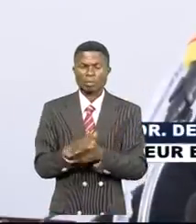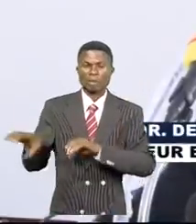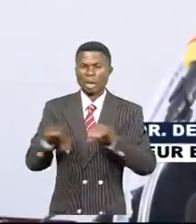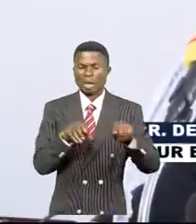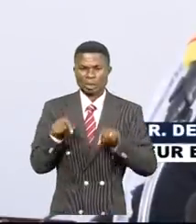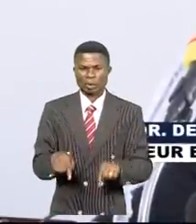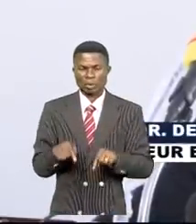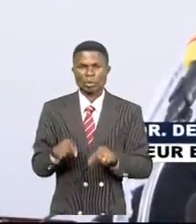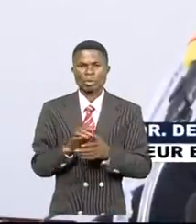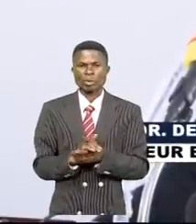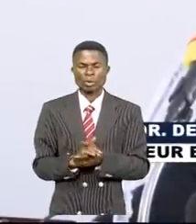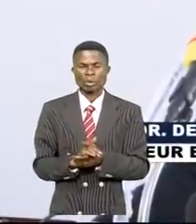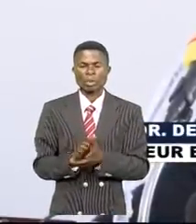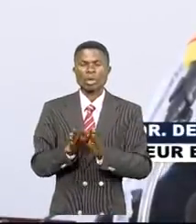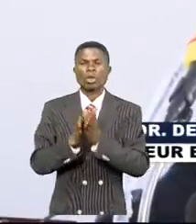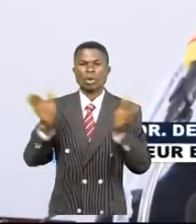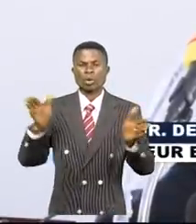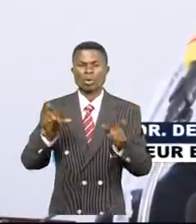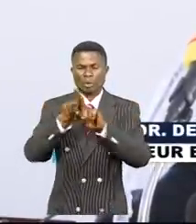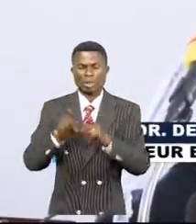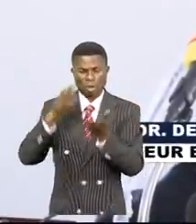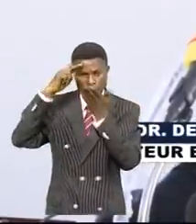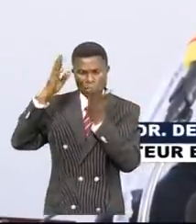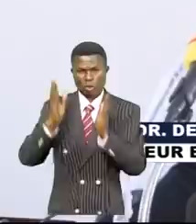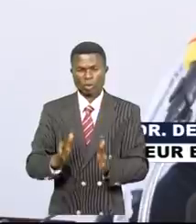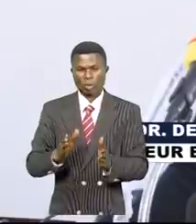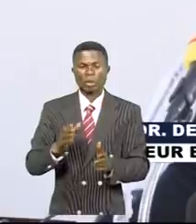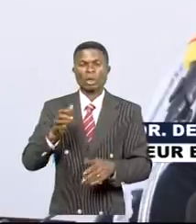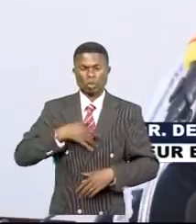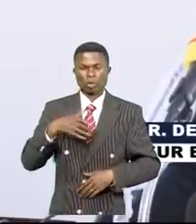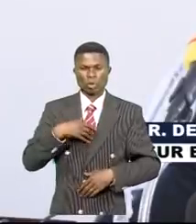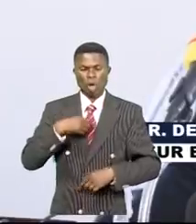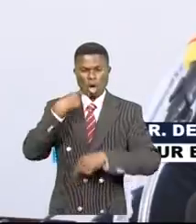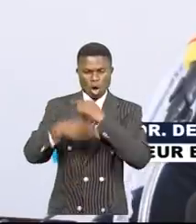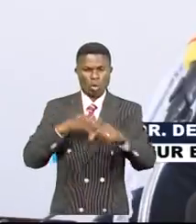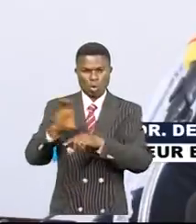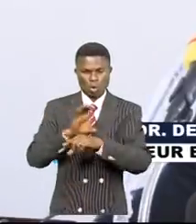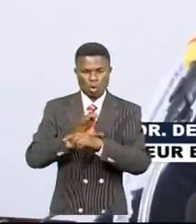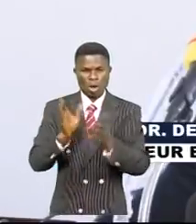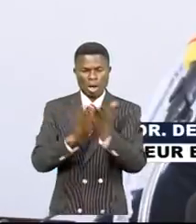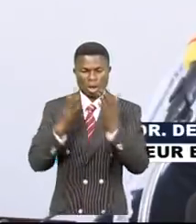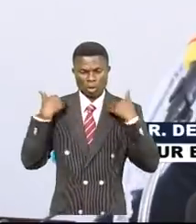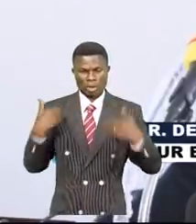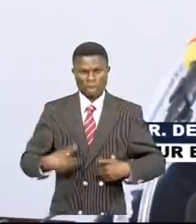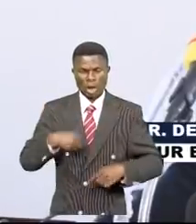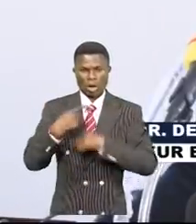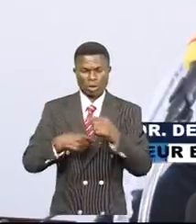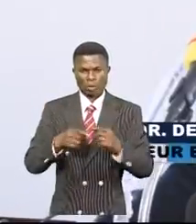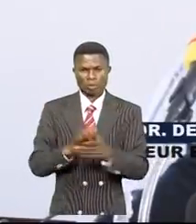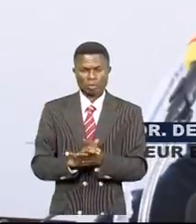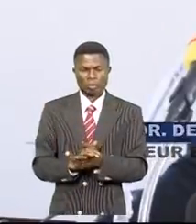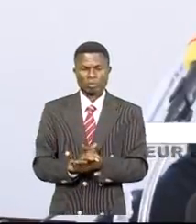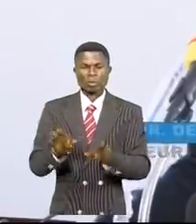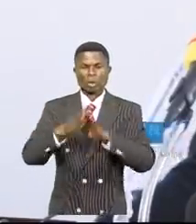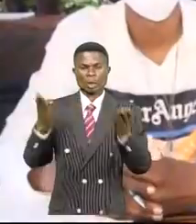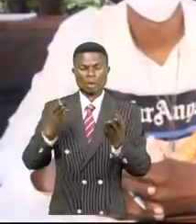d'aujourd'hui est officielle et académique. Consacre la reprise des enseignements à l'école de santé publique et non la rentrée académique.